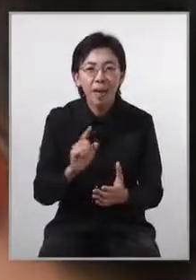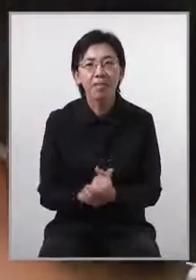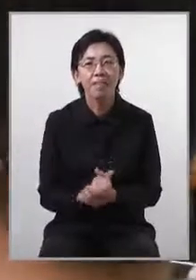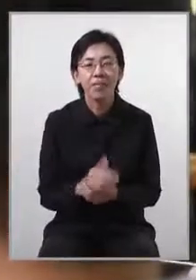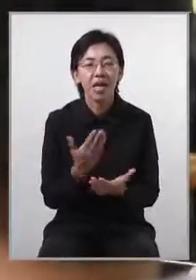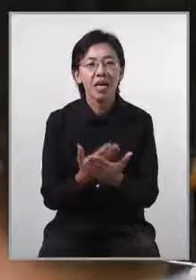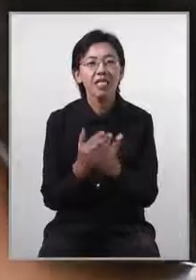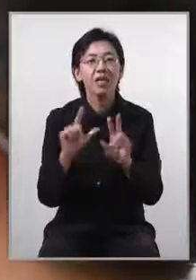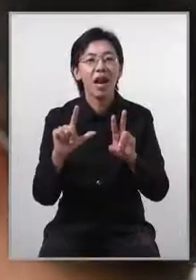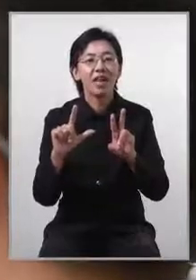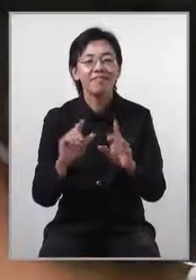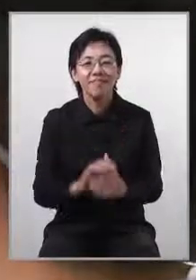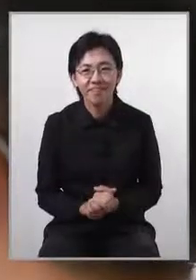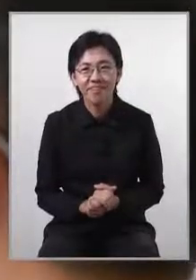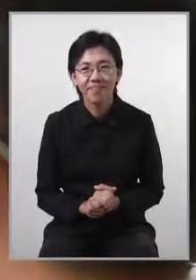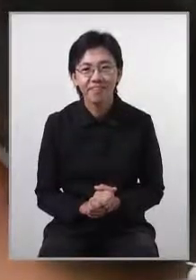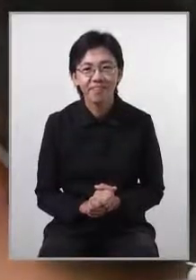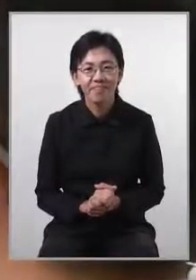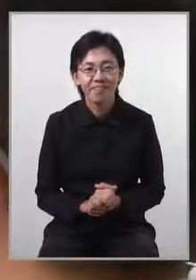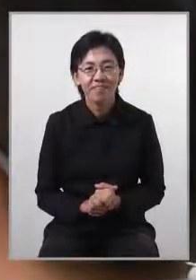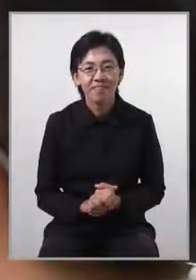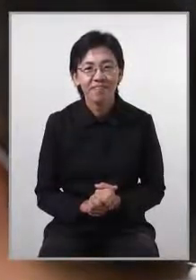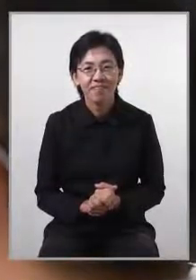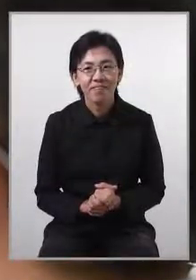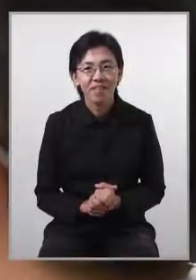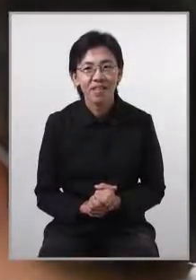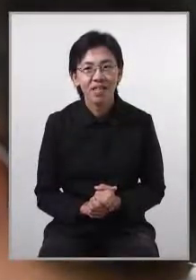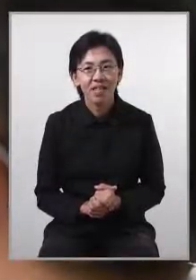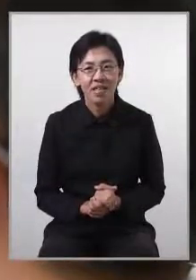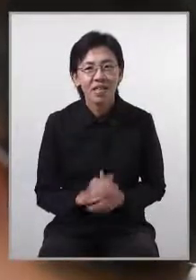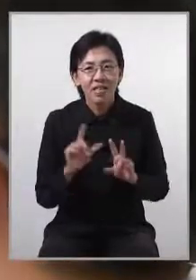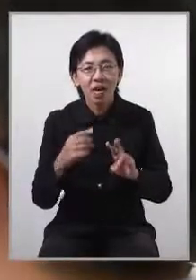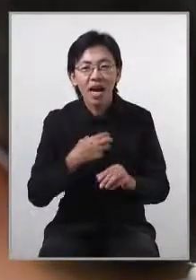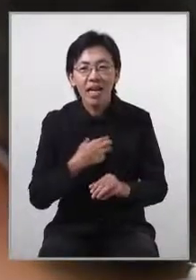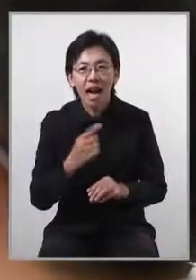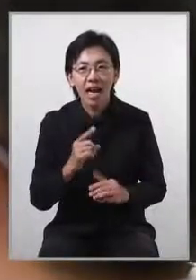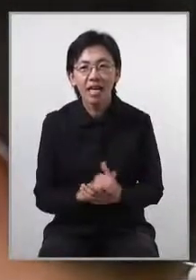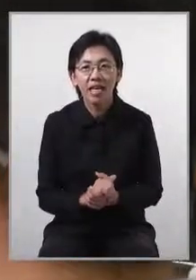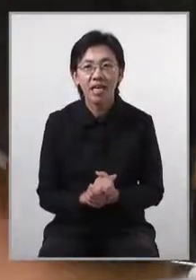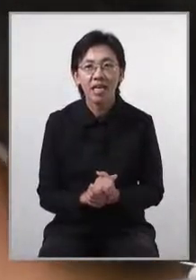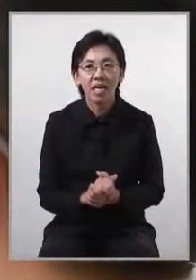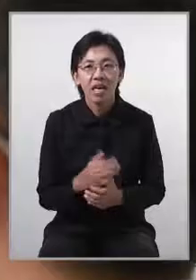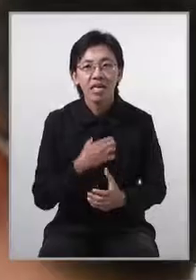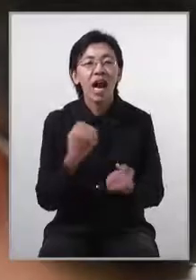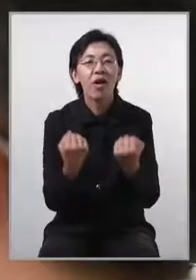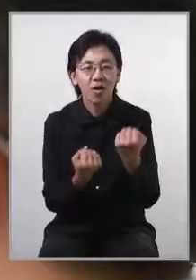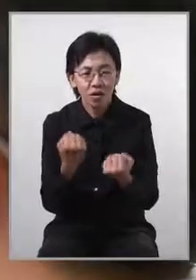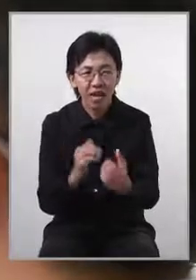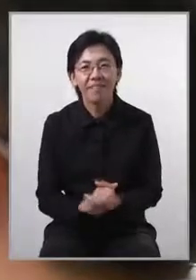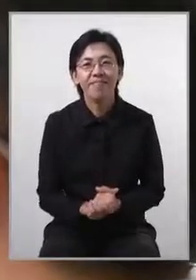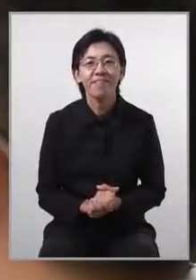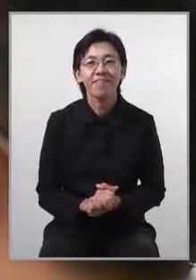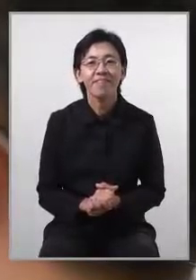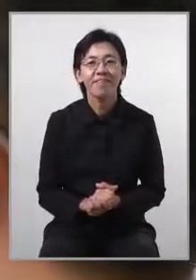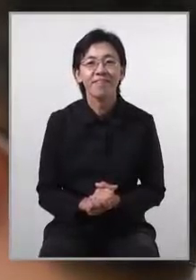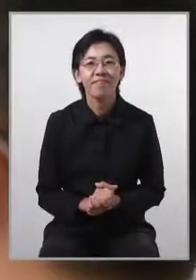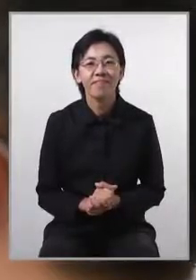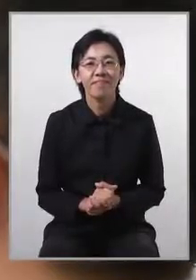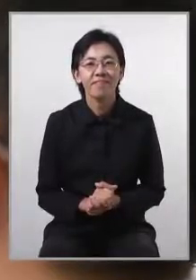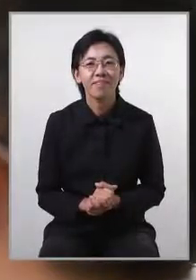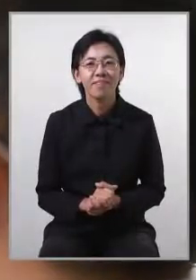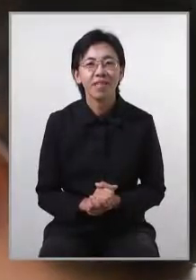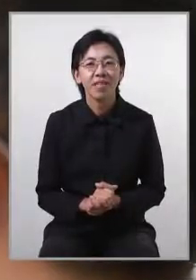บาทเชื่อไหมครับ สิ่งที่ผมต้องการไฟฟ้านานคือขอรถกันนะครับแล้วก็เราก็ขอ